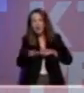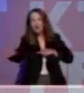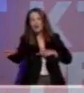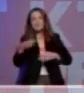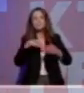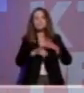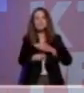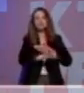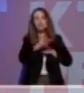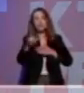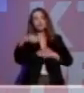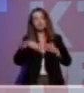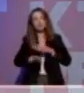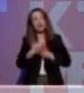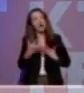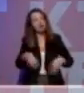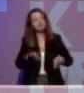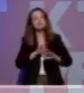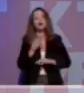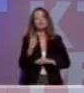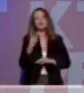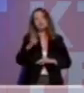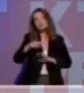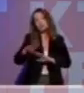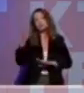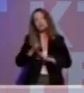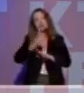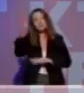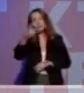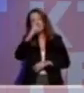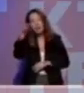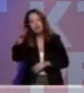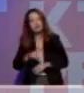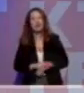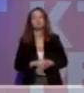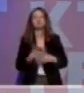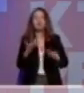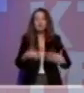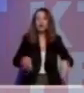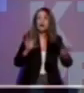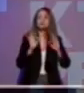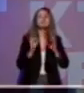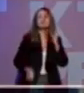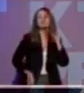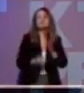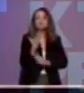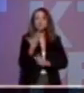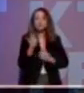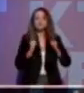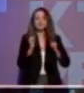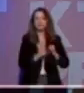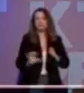λίγες μέρες, τρεις μέρες, ήμασταν στην Κέρκυρα, όπου ξεκίνησε ένα νέο πρωτοπόρο τουριστικό συγκρότημα στην